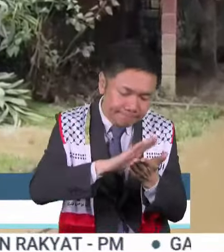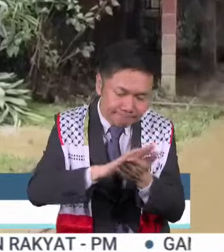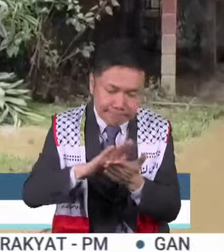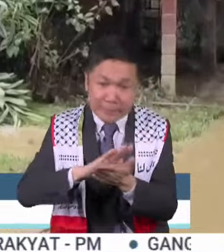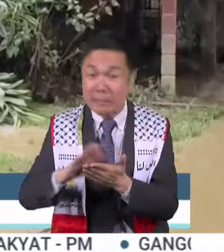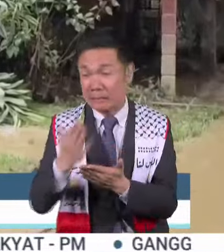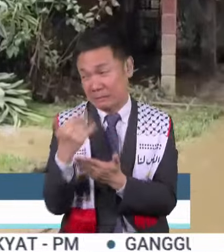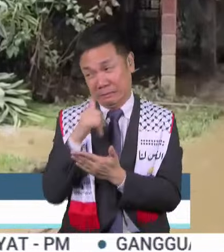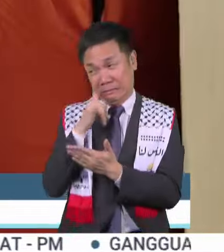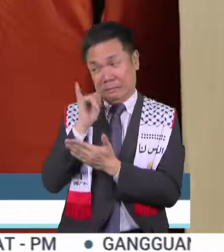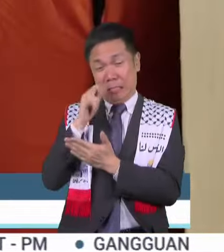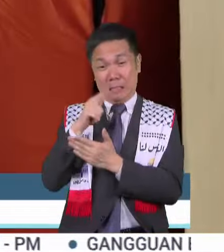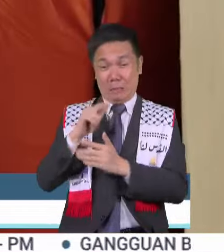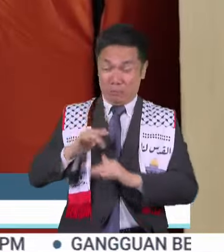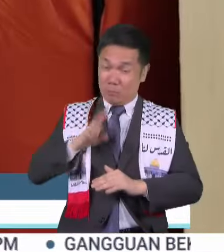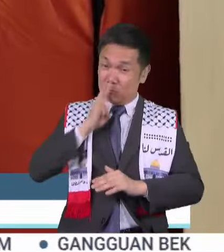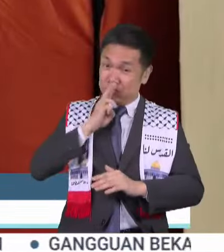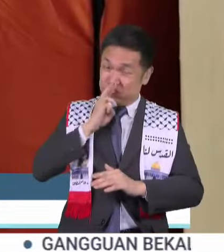ditenggelami